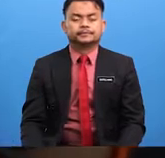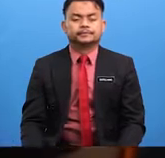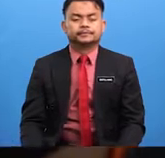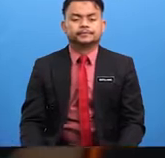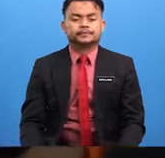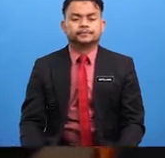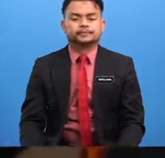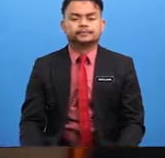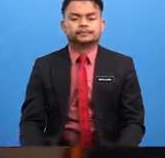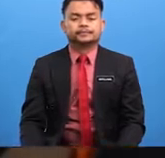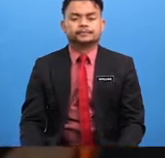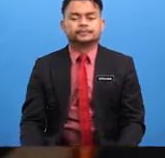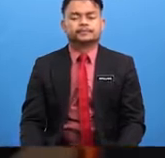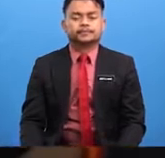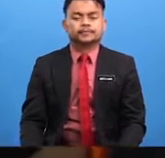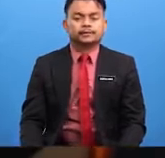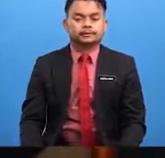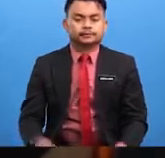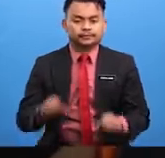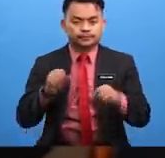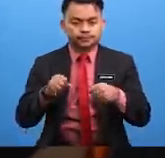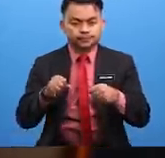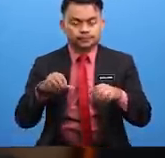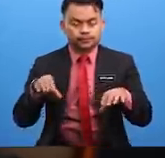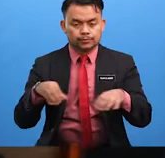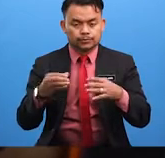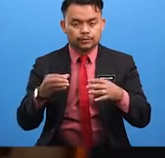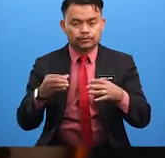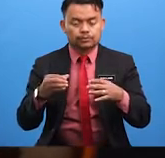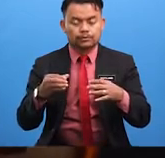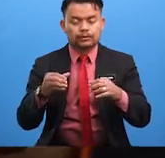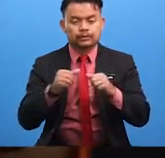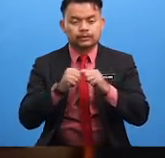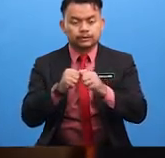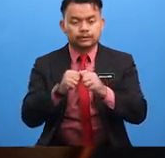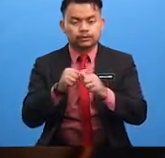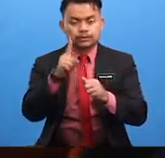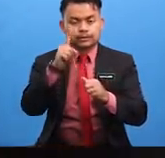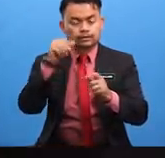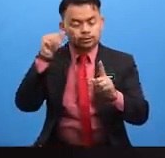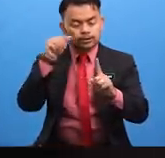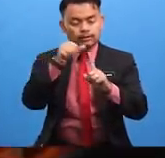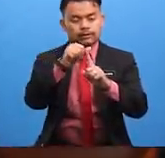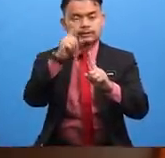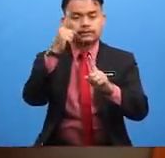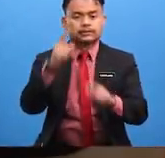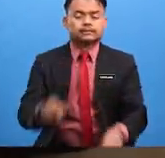Pembentukan anyaman selari dilakukan dengan teknik pintal arah sehala berturut-turut akan menghasilkan anyaman 2